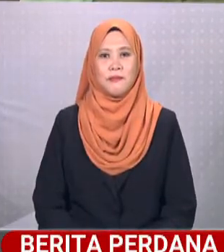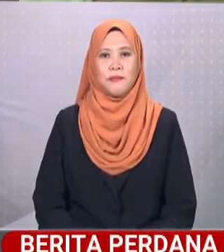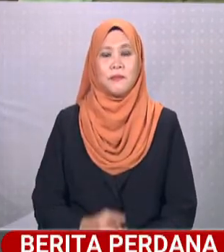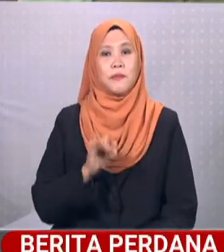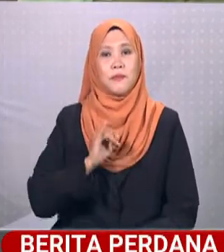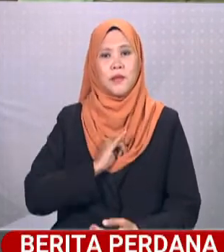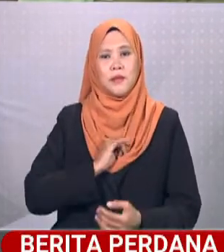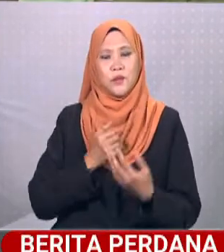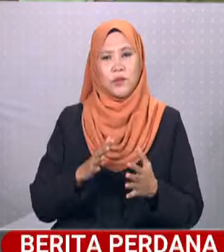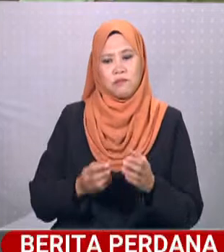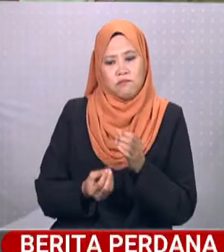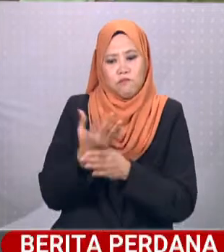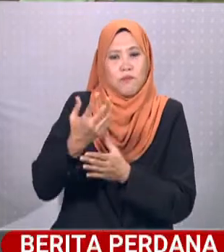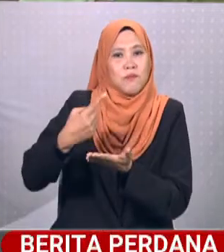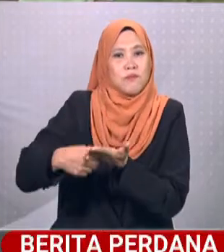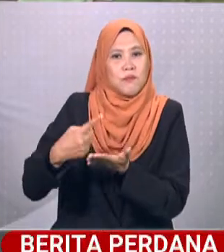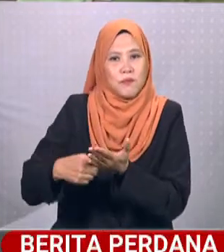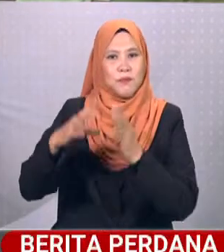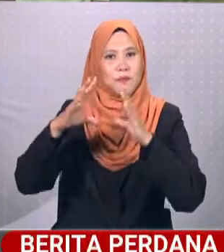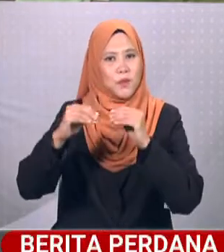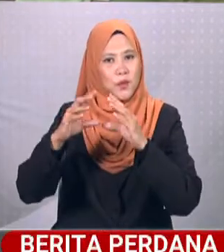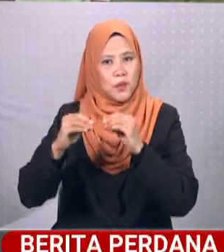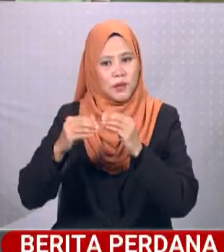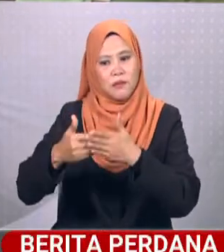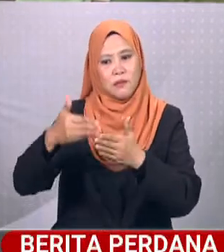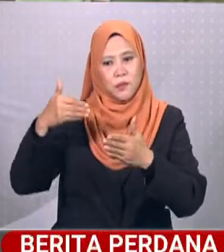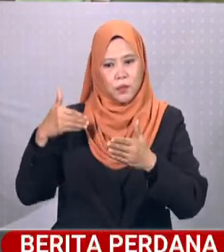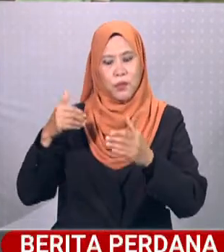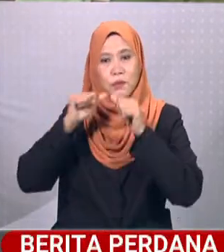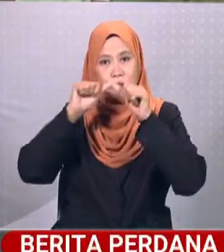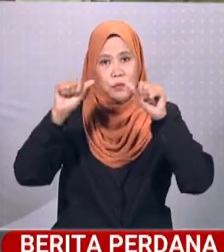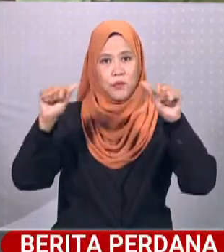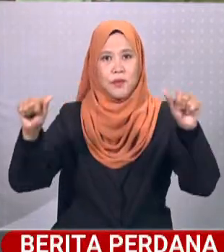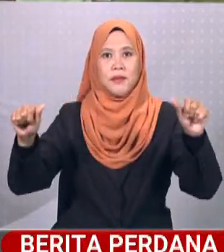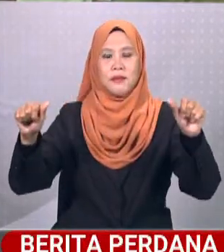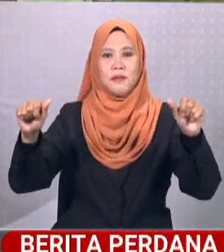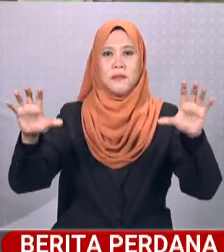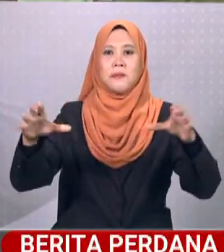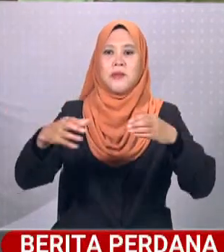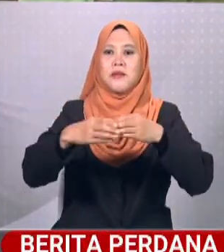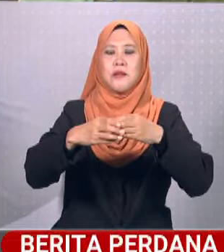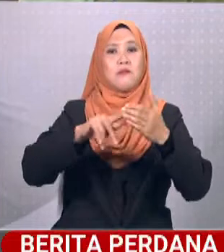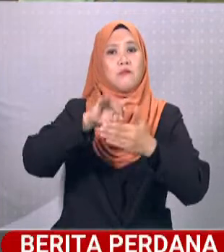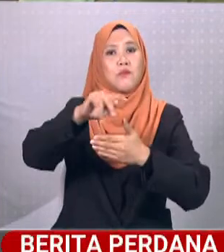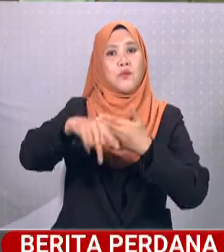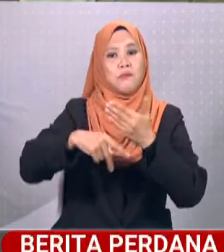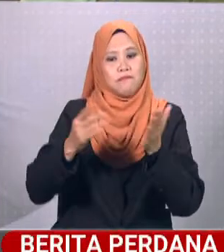Saya dah bangkitkan dalam mesyuarat sebelum pengumuman pakej prihatin dan